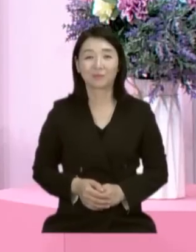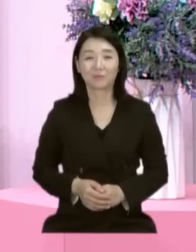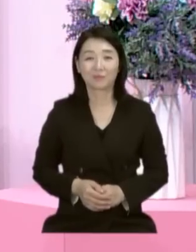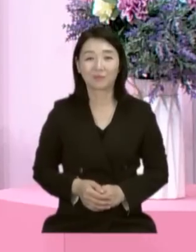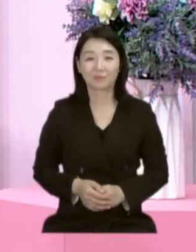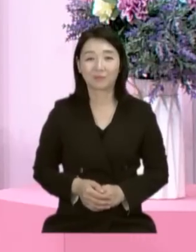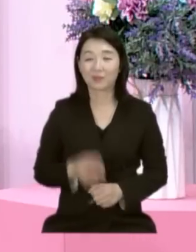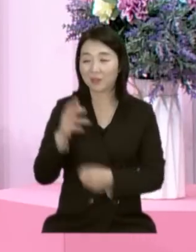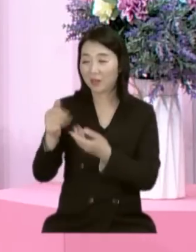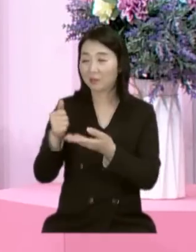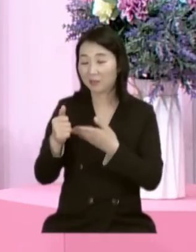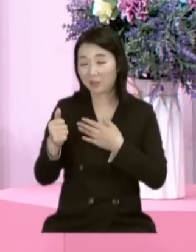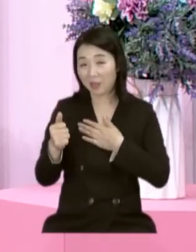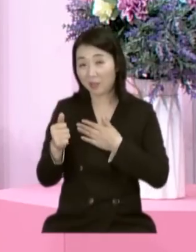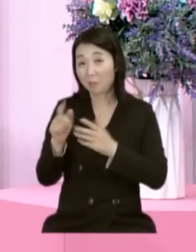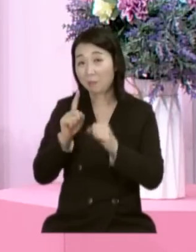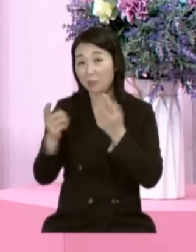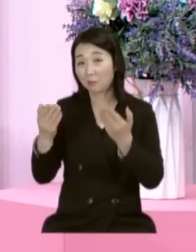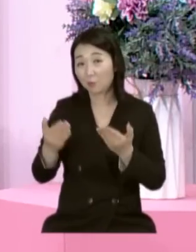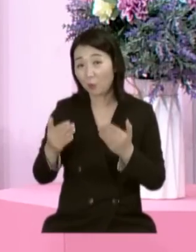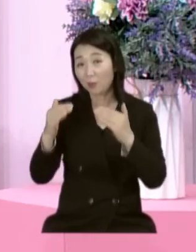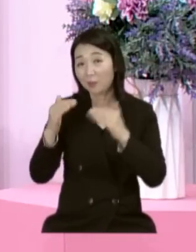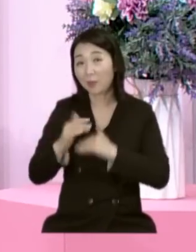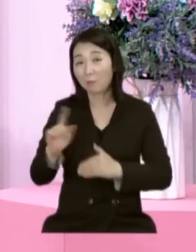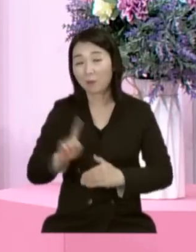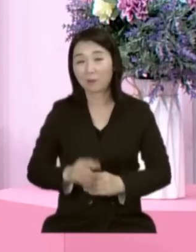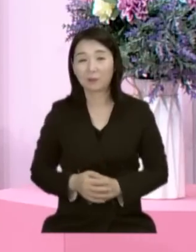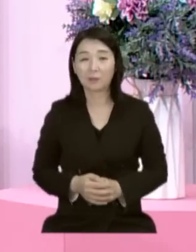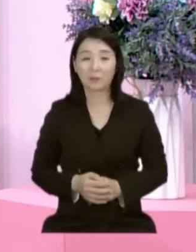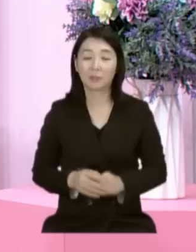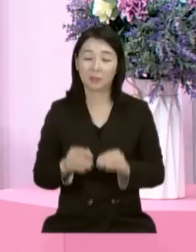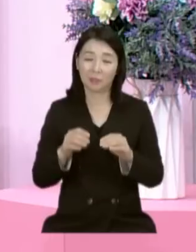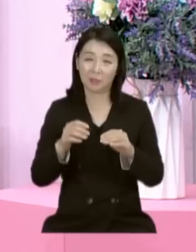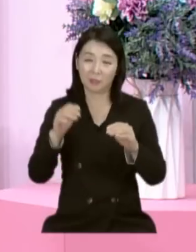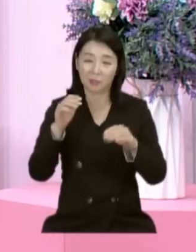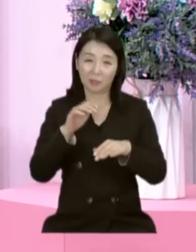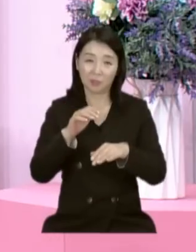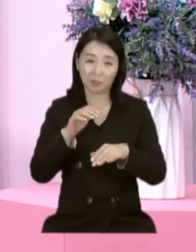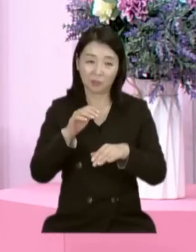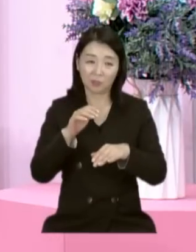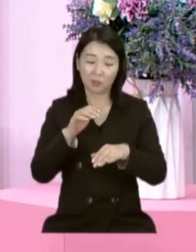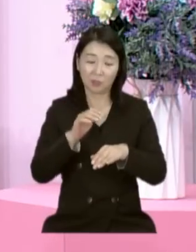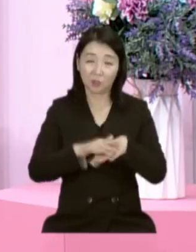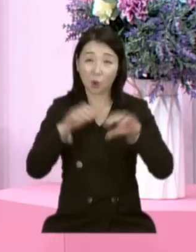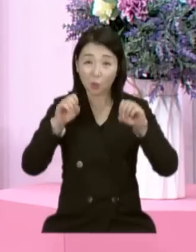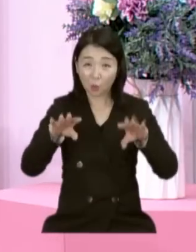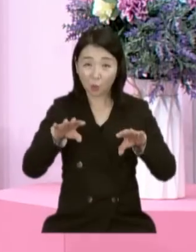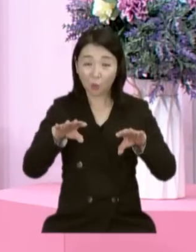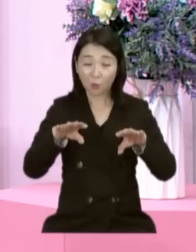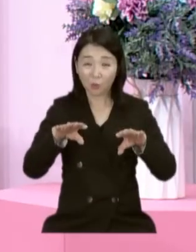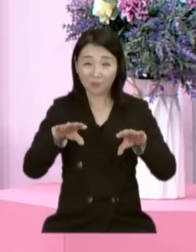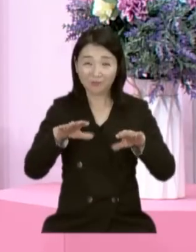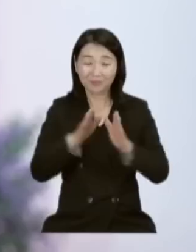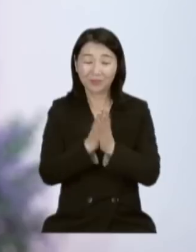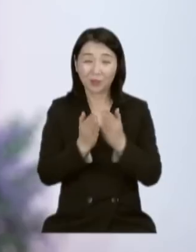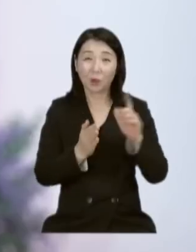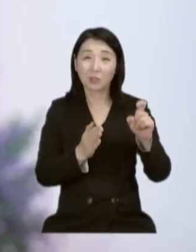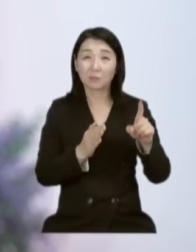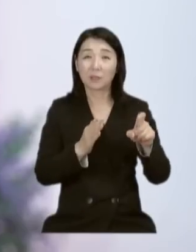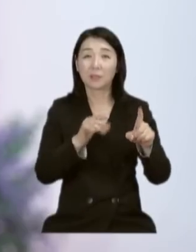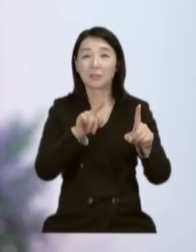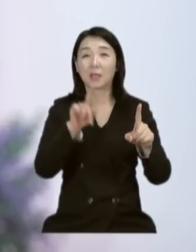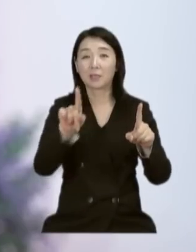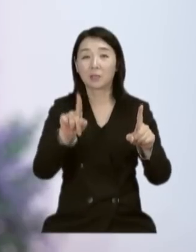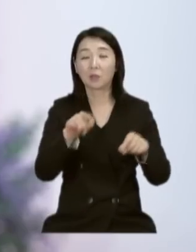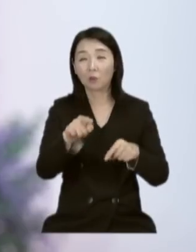그 하나님께서 저에게 말씀 주신 내용이 전도서 11장 1절 말씀인데